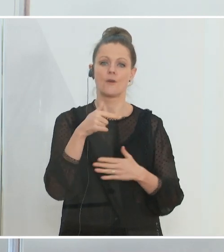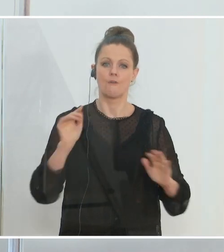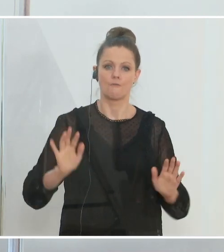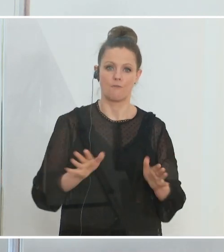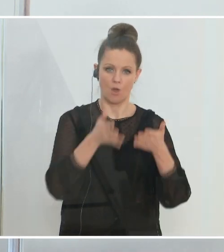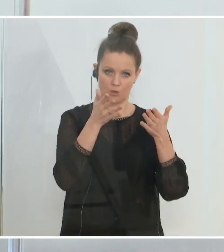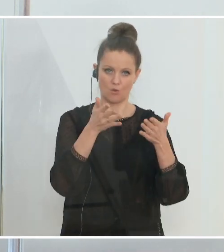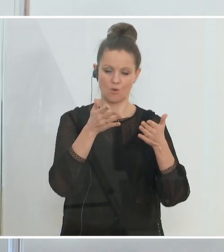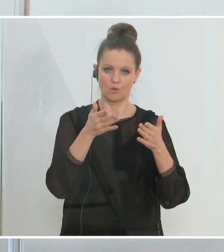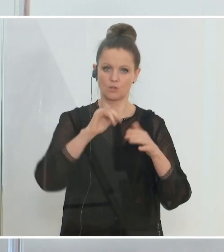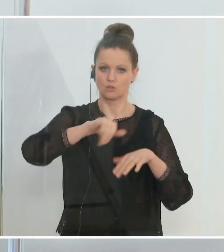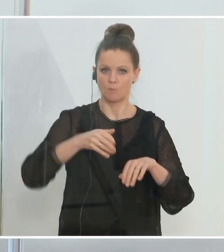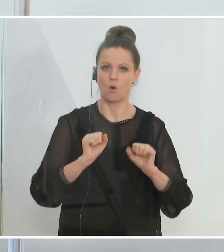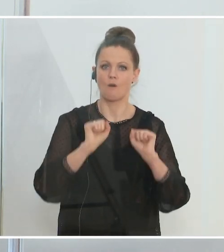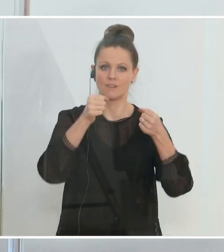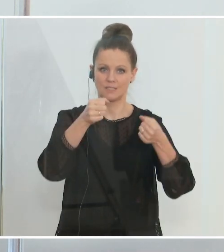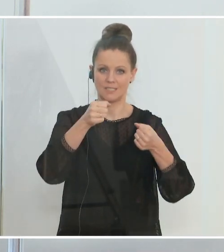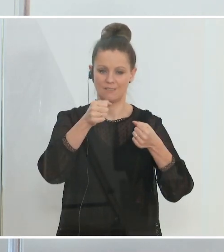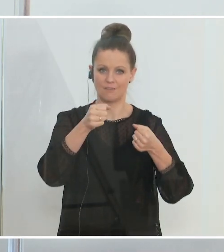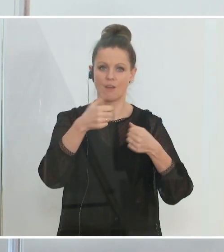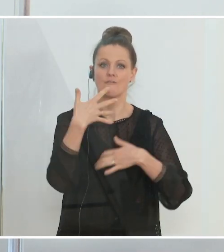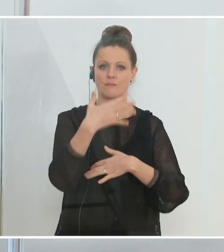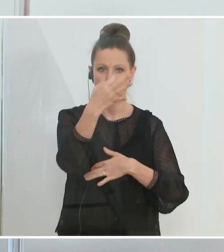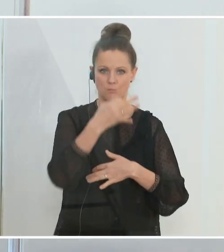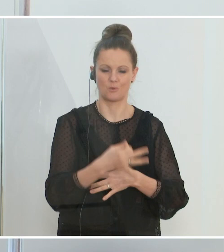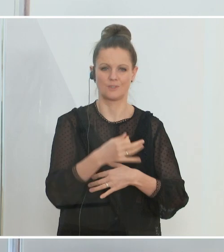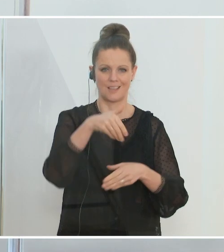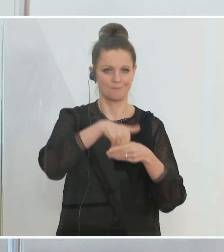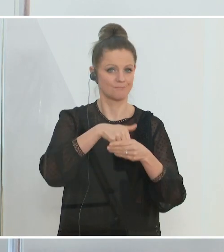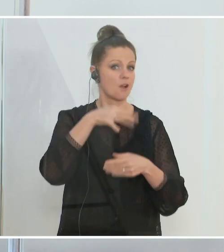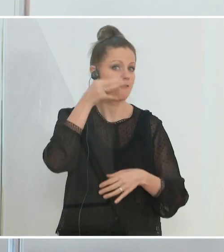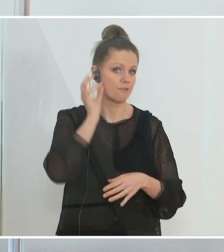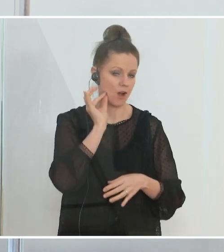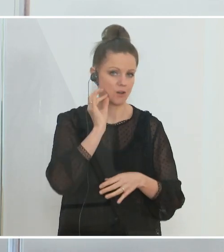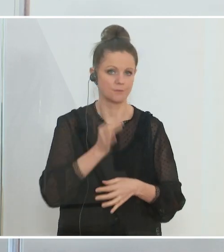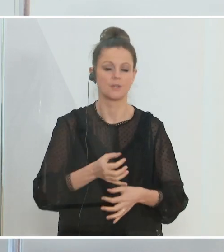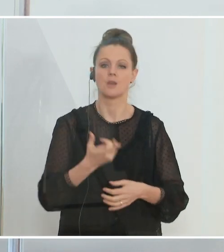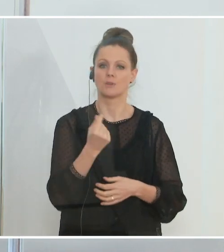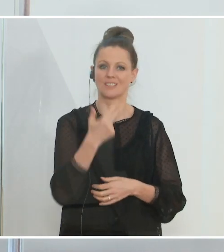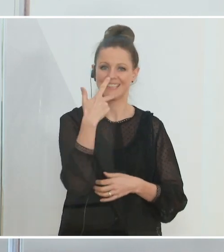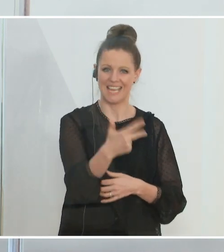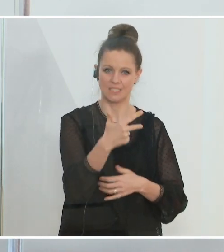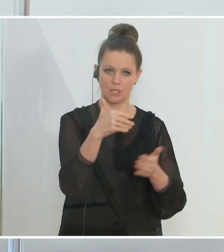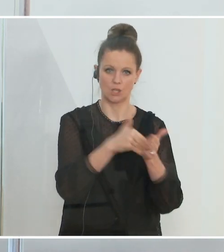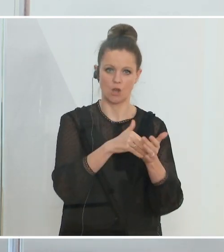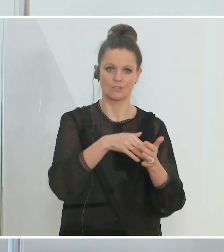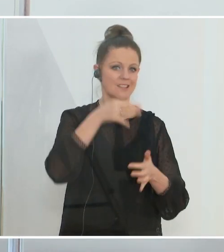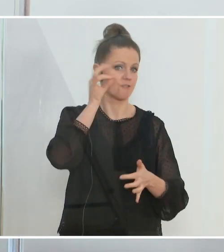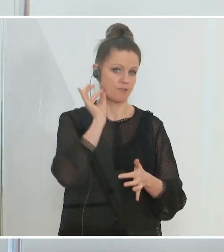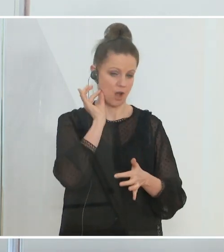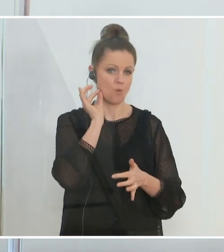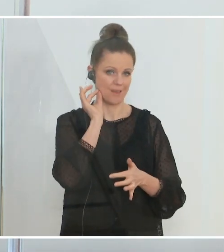dieser Job-Offensive auch Frauen sind. Das heißt, in absoluten Zahlen mehr als 30.000 Frauen